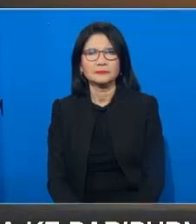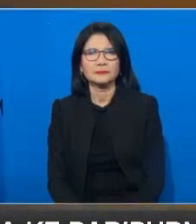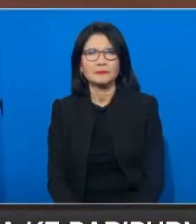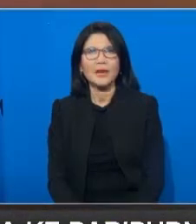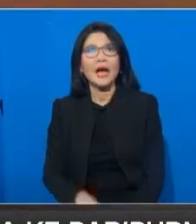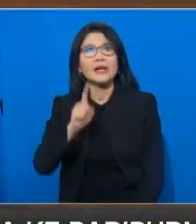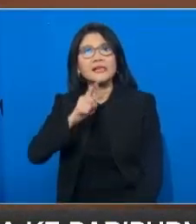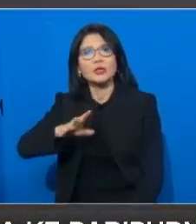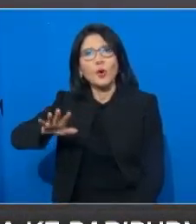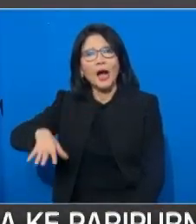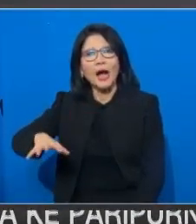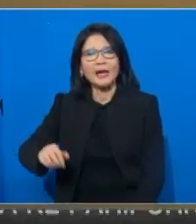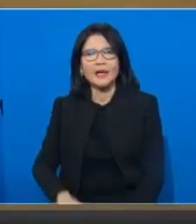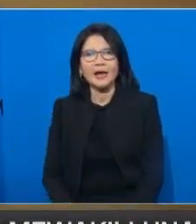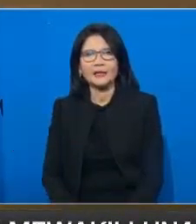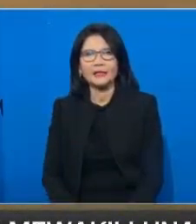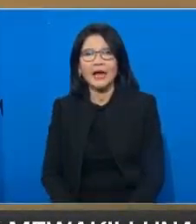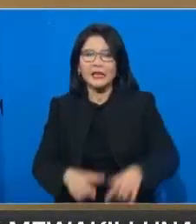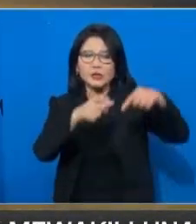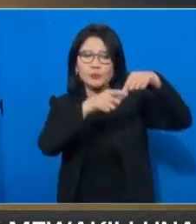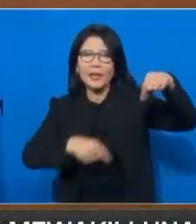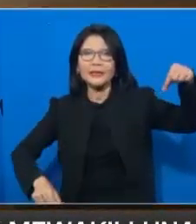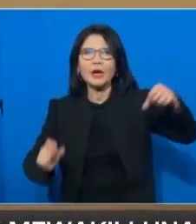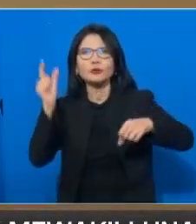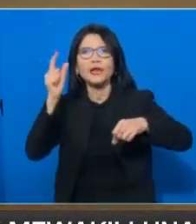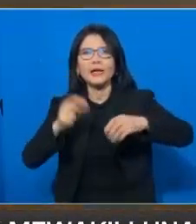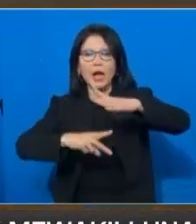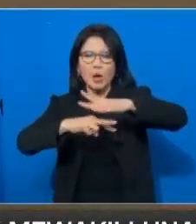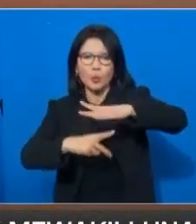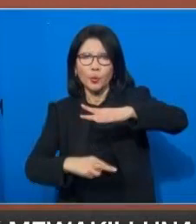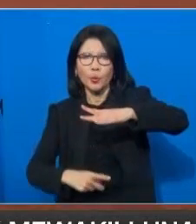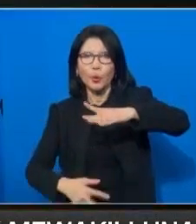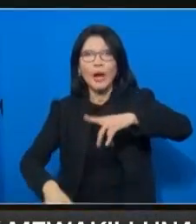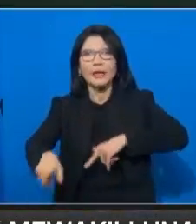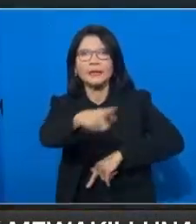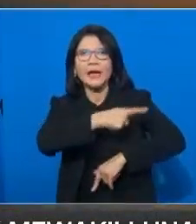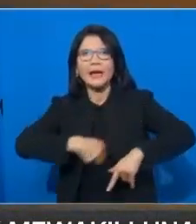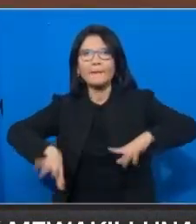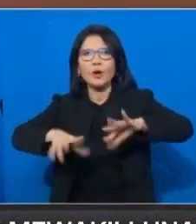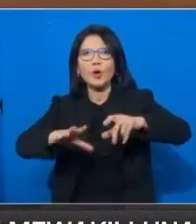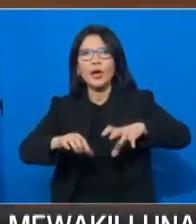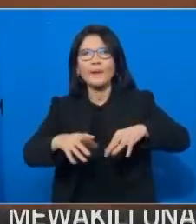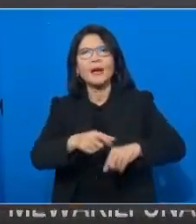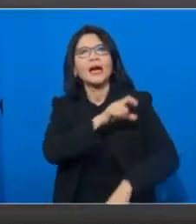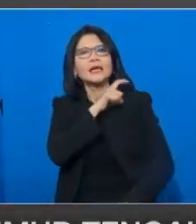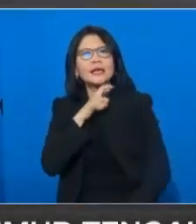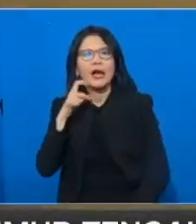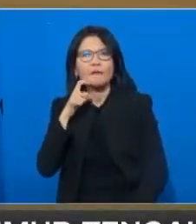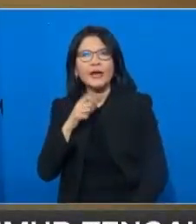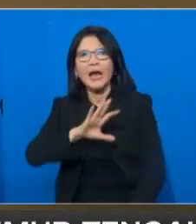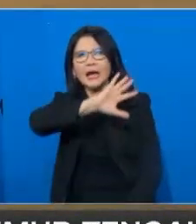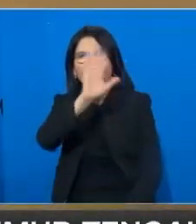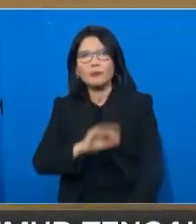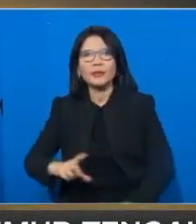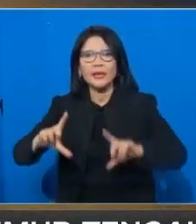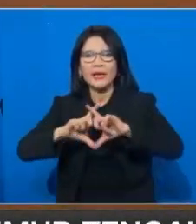Seorang anak warga kota Tanjung Nalai, Sumatera Utara ditemukan tenggelam di dalam kolam salah satu kafe di desa Sei Serindan, Kabupaten Asahan pada